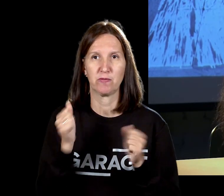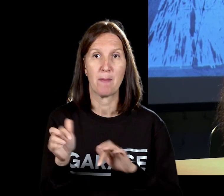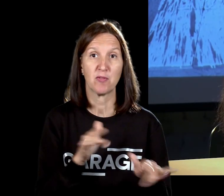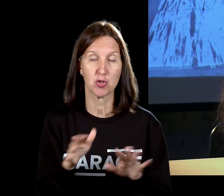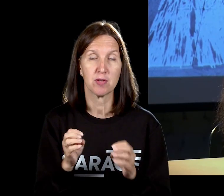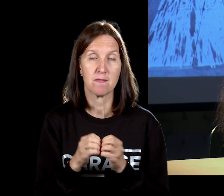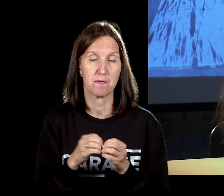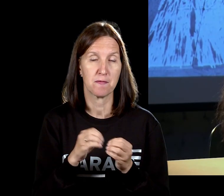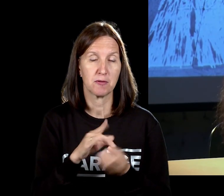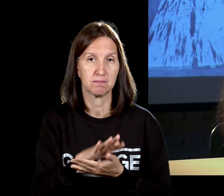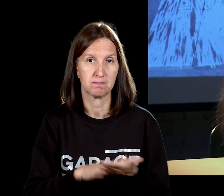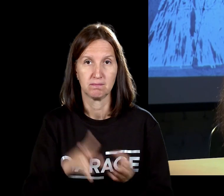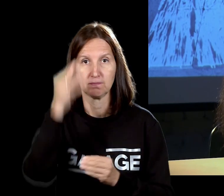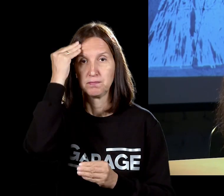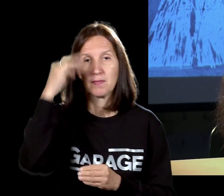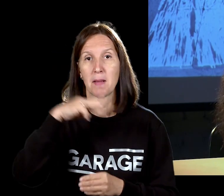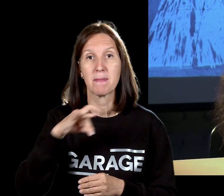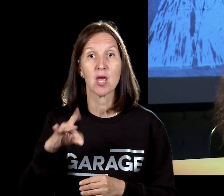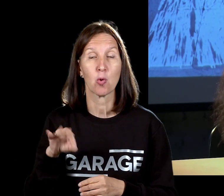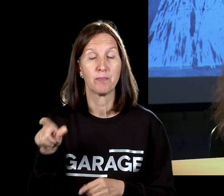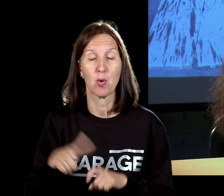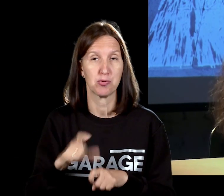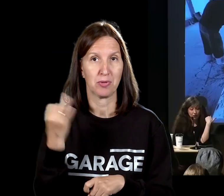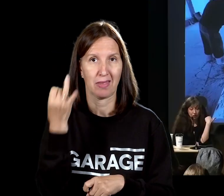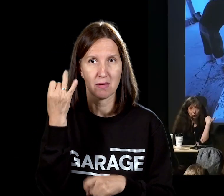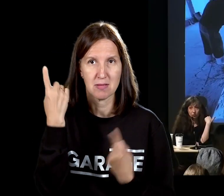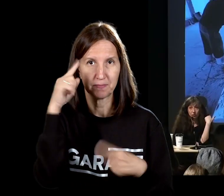работает Миро. Причем работает очень интересно, потому что Миро – это